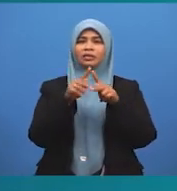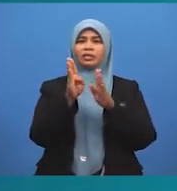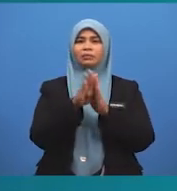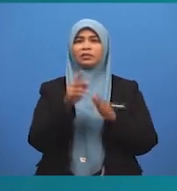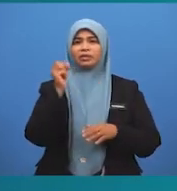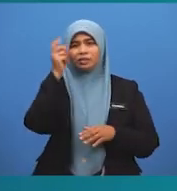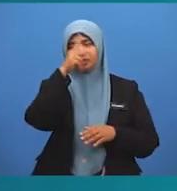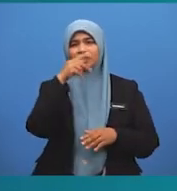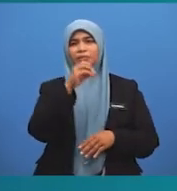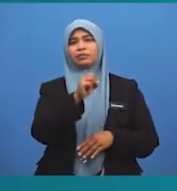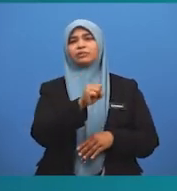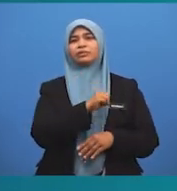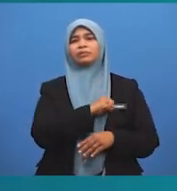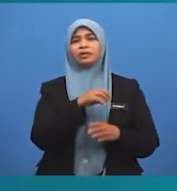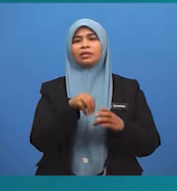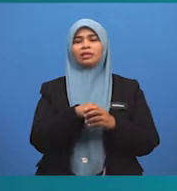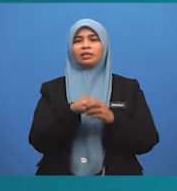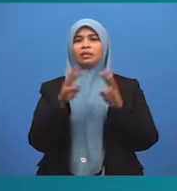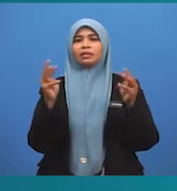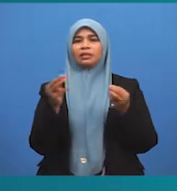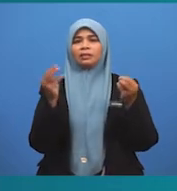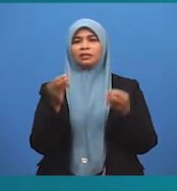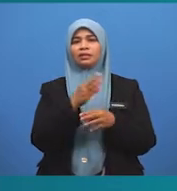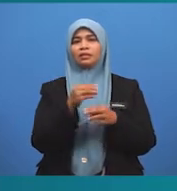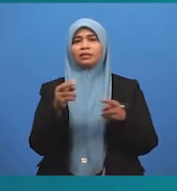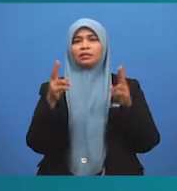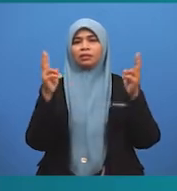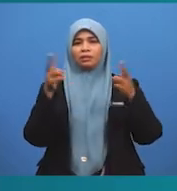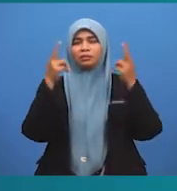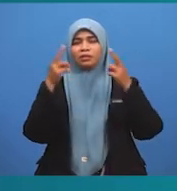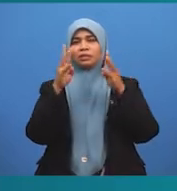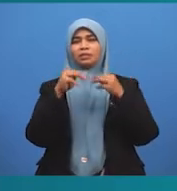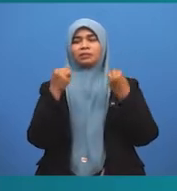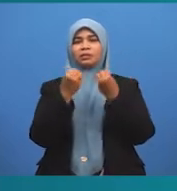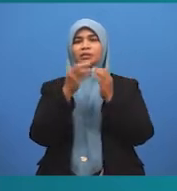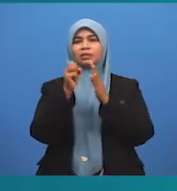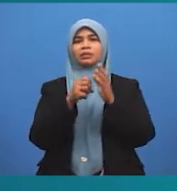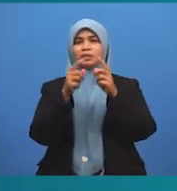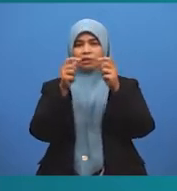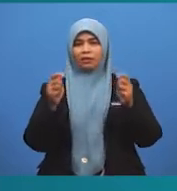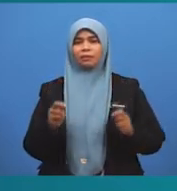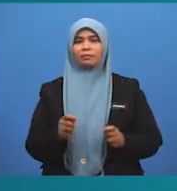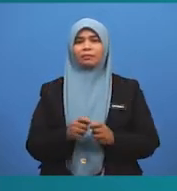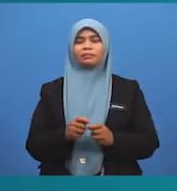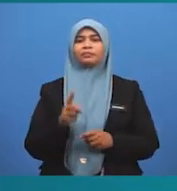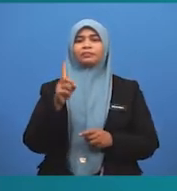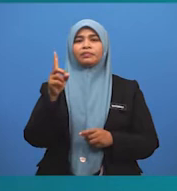bersikap sopan dalam majlis dan upacara masyarakat setempat. Yang